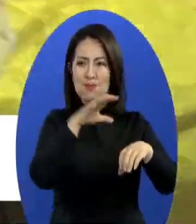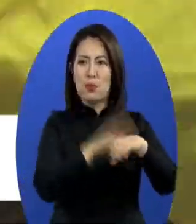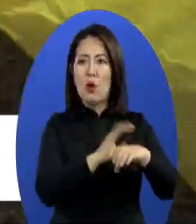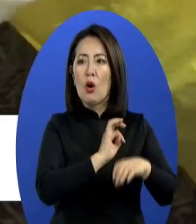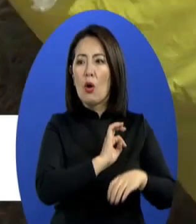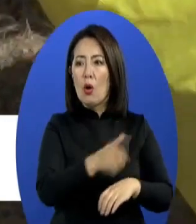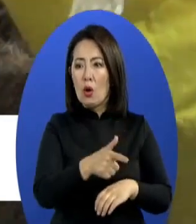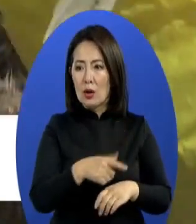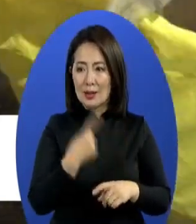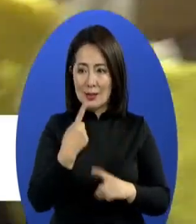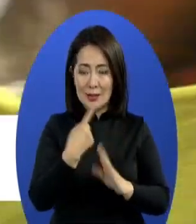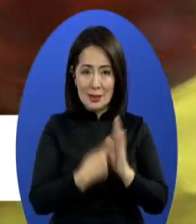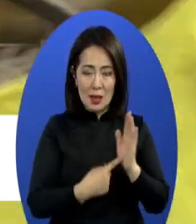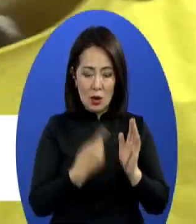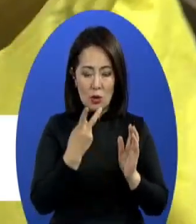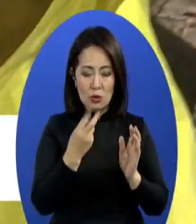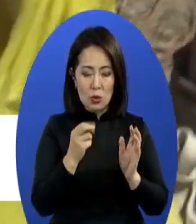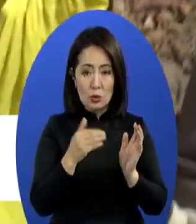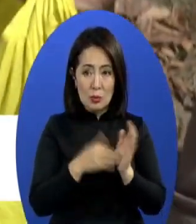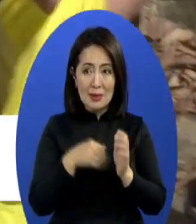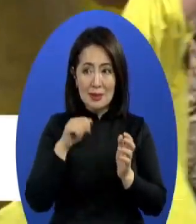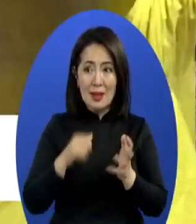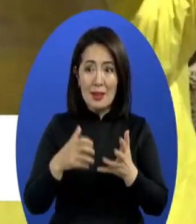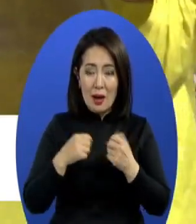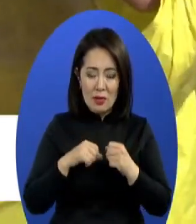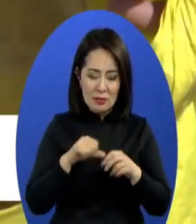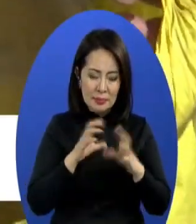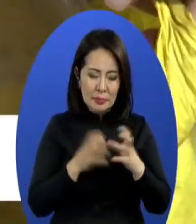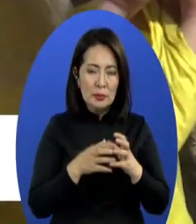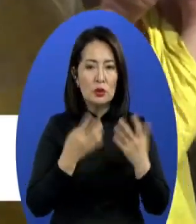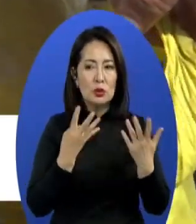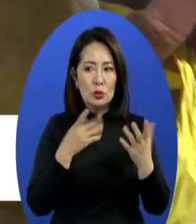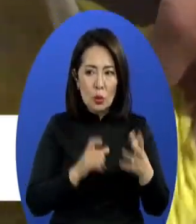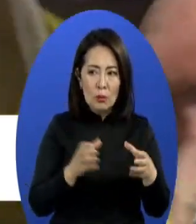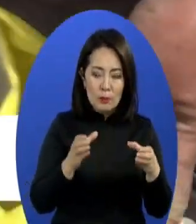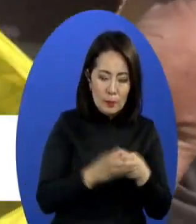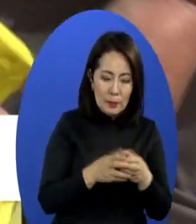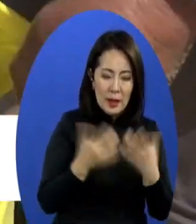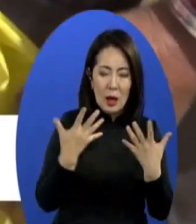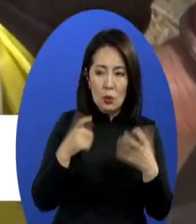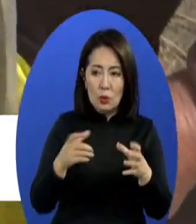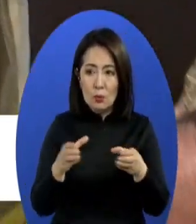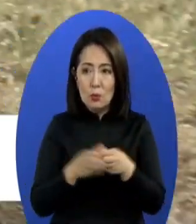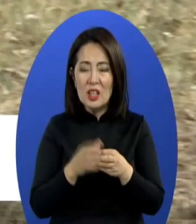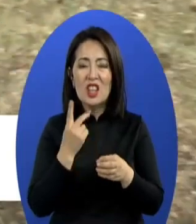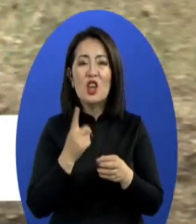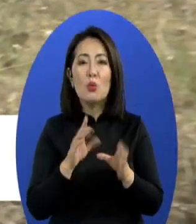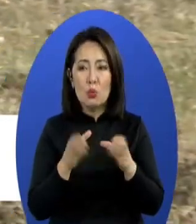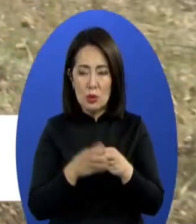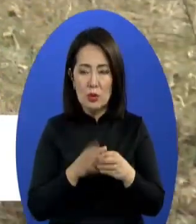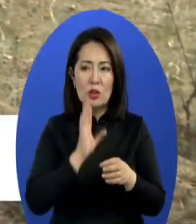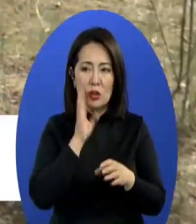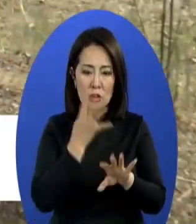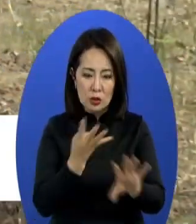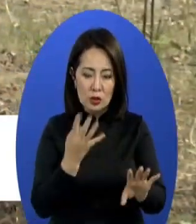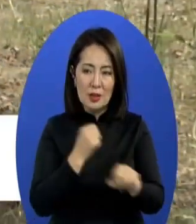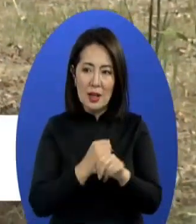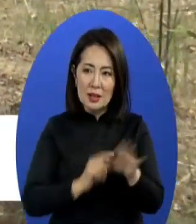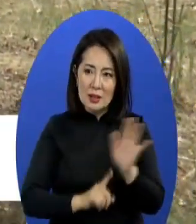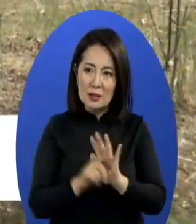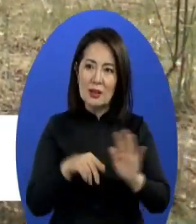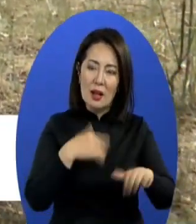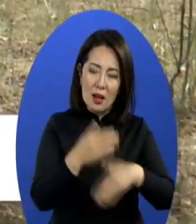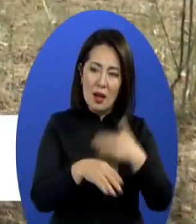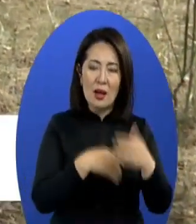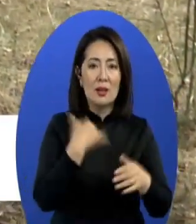Сарын 230 мянган төгрөгийн цалинтай эдгээр иргэдийн бүлэг 9-өөс 10-аа нийлж нэг бүлэг болдог. Тэдний ажил өглөө 9 цагт эхэлдэг байна. Эдгээр иргэдийн